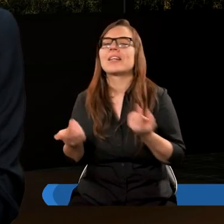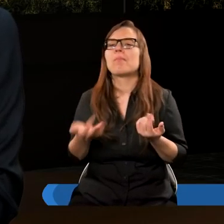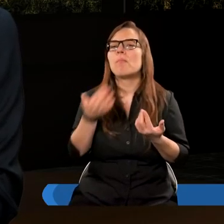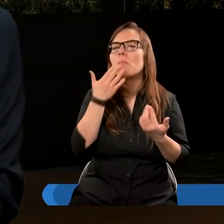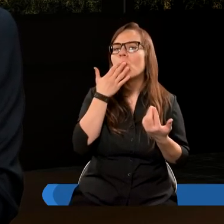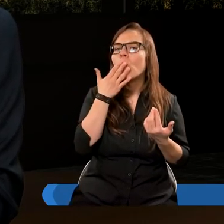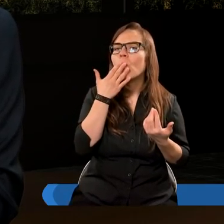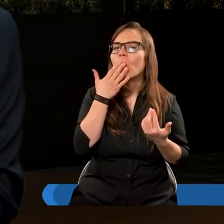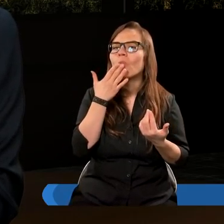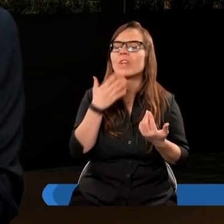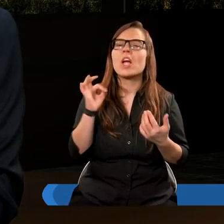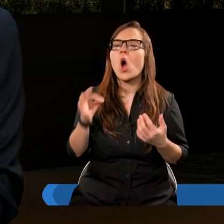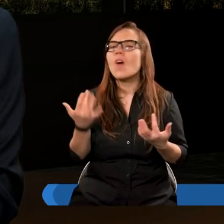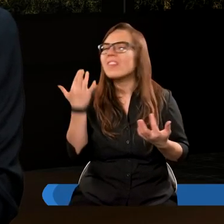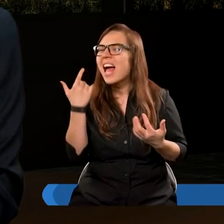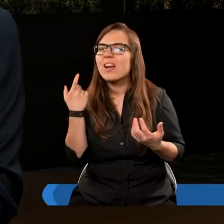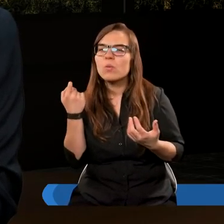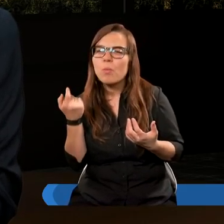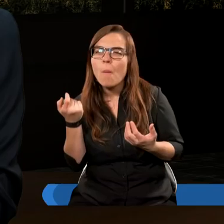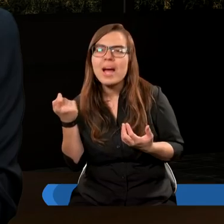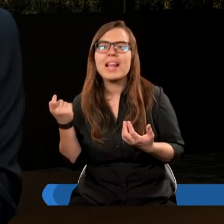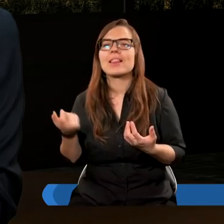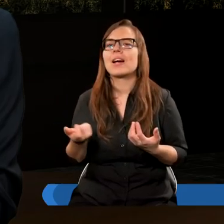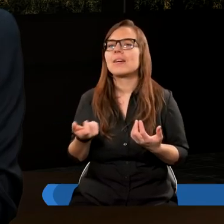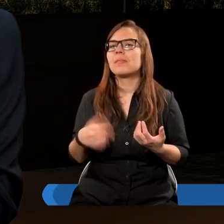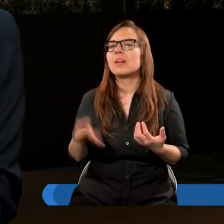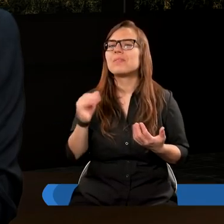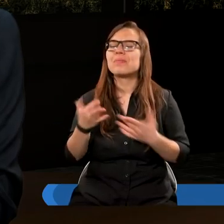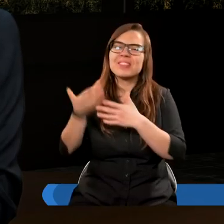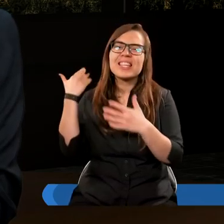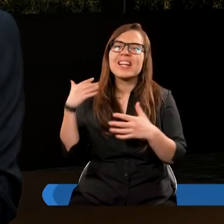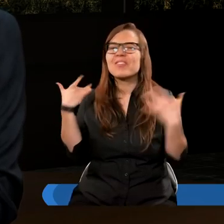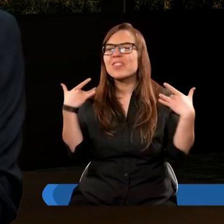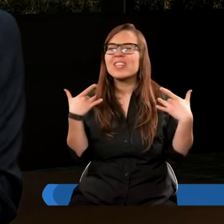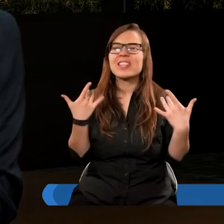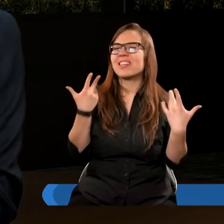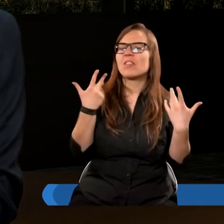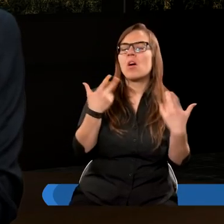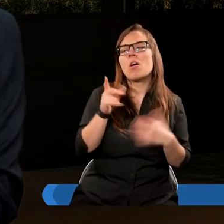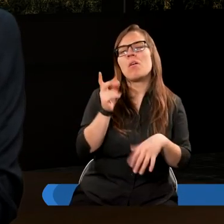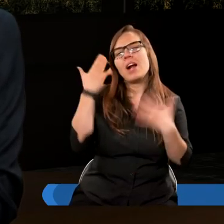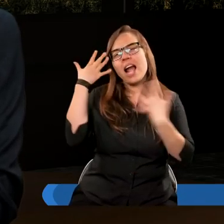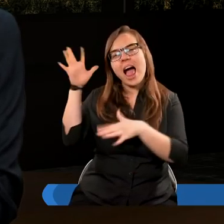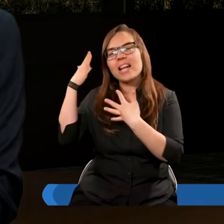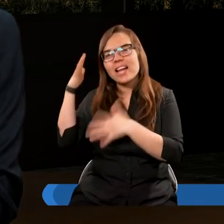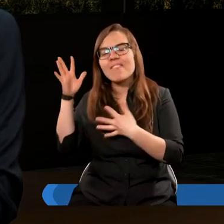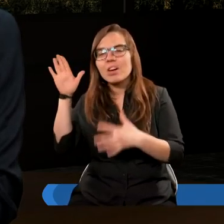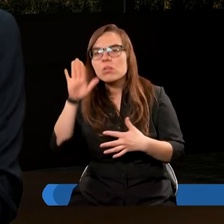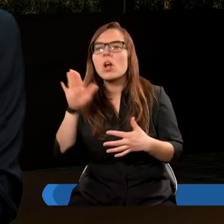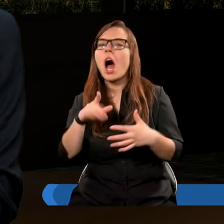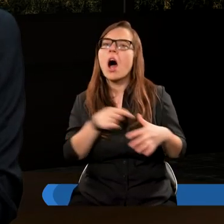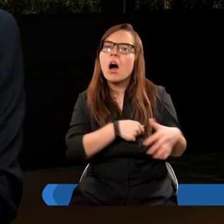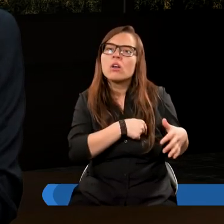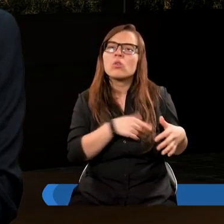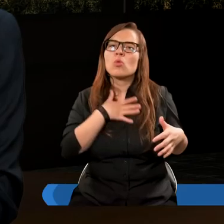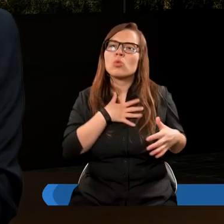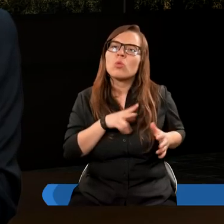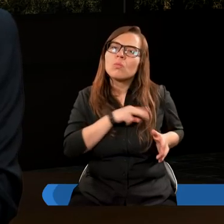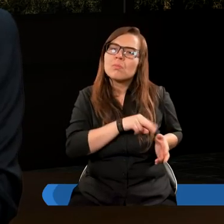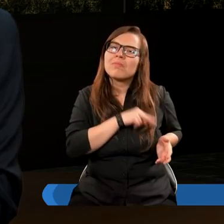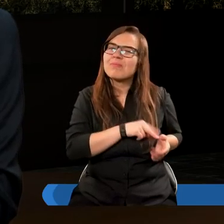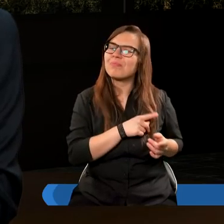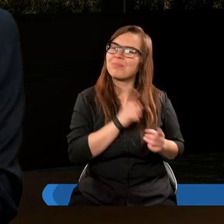mówiła w wielu momentach dawnego życia, kiedy człowiek nie zważał na Boga, a był cichy głos, który mówił, to nie